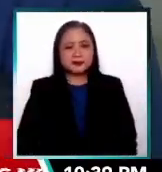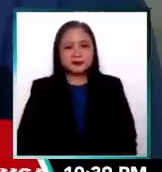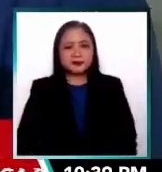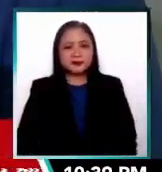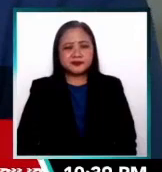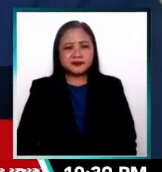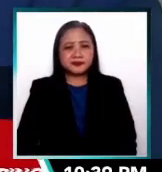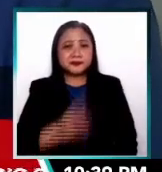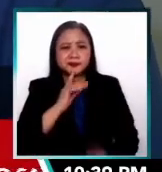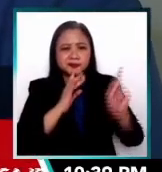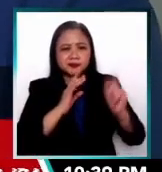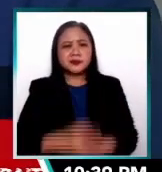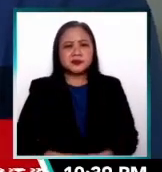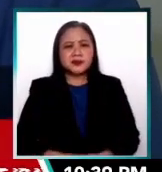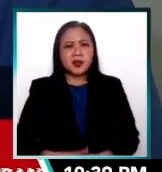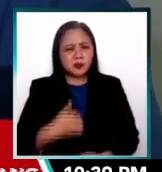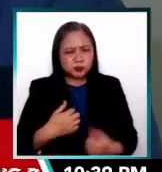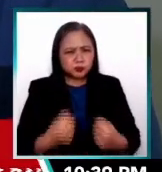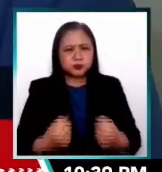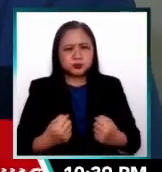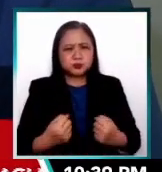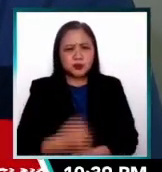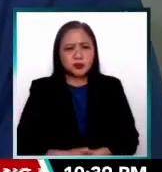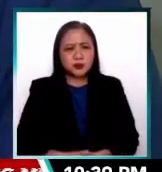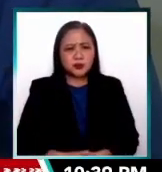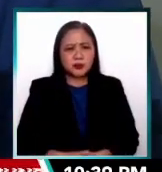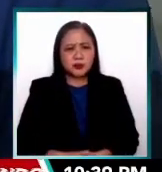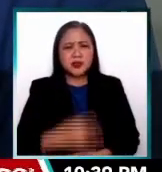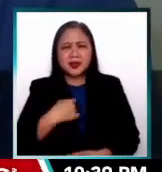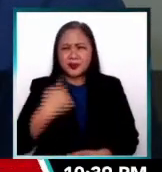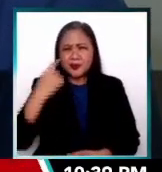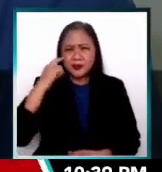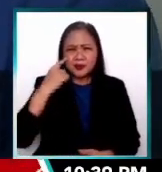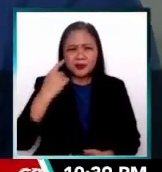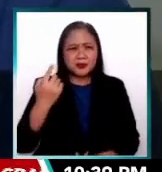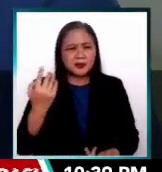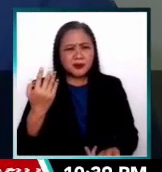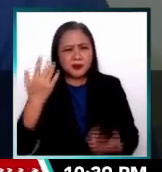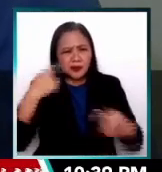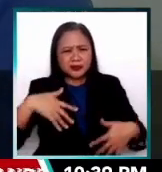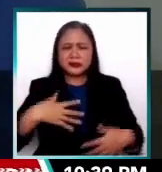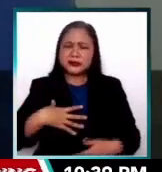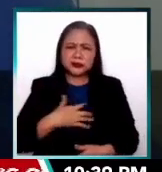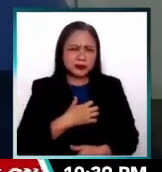Matatagbo ako. Sa totoo lang. Pero nagtaka ako sa ngayon. So mamaalob ko sa kanila.